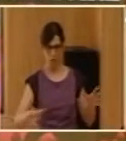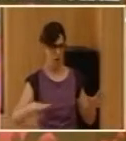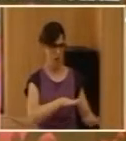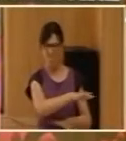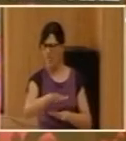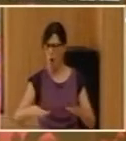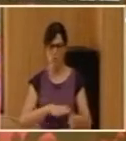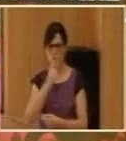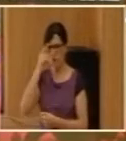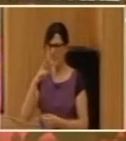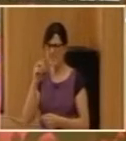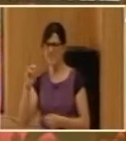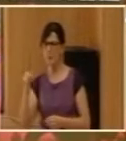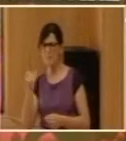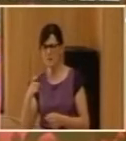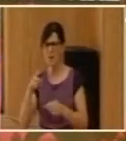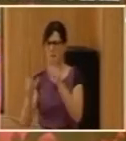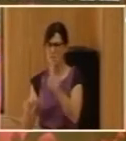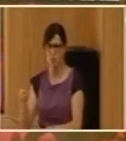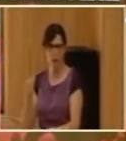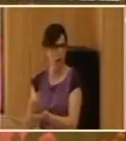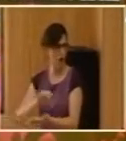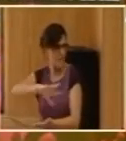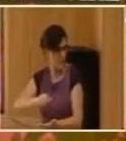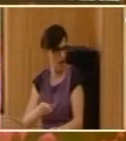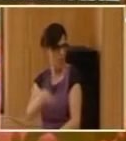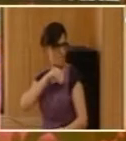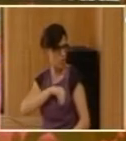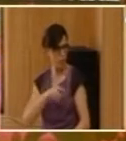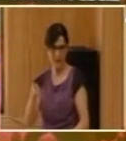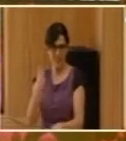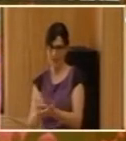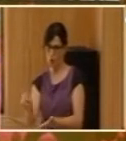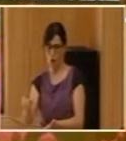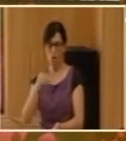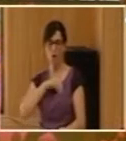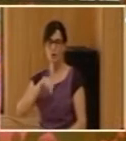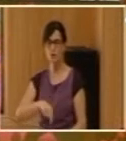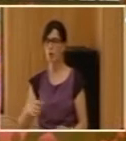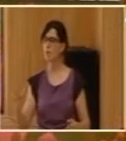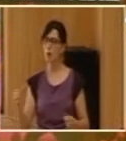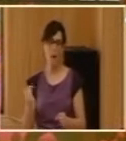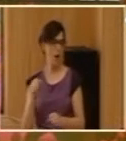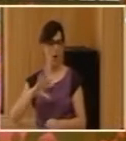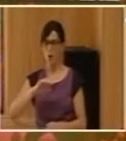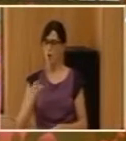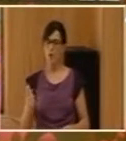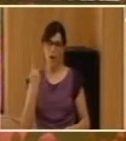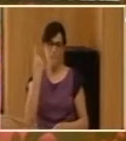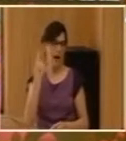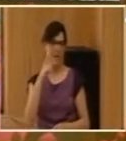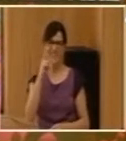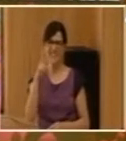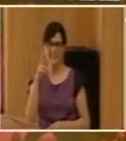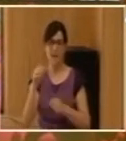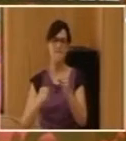merrnin ndihmën ekonomike gabimisht, abuzivisht. Sot janë jashtë. Dhe ata që janë sakt janë duke marrë. Për herë të parë në 23 vjet